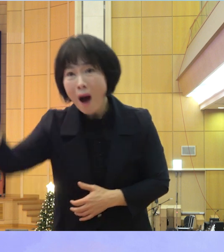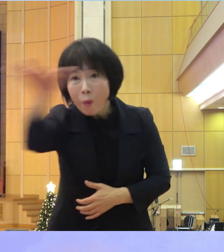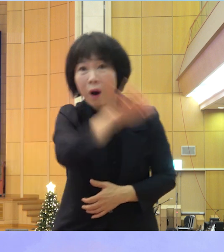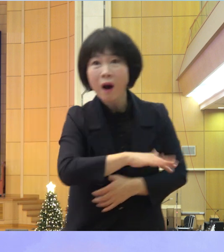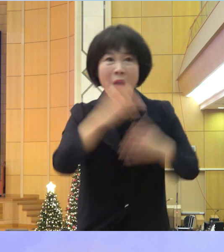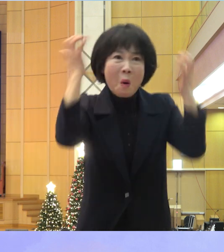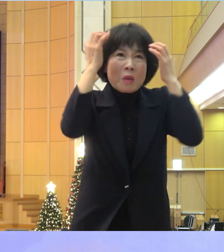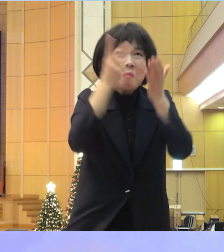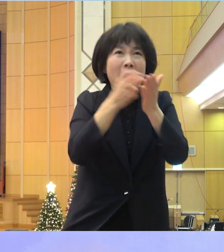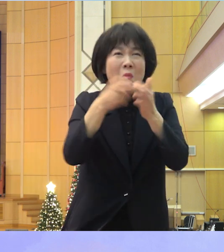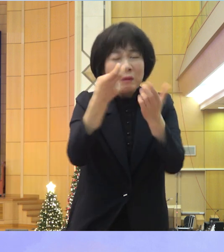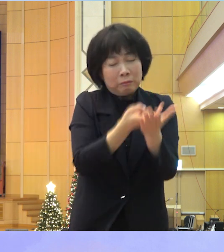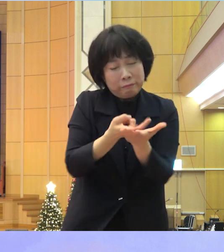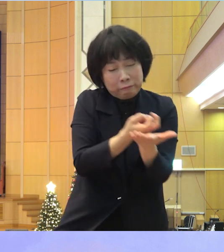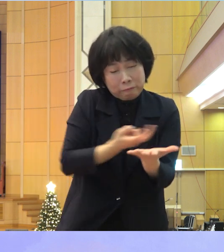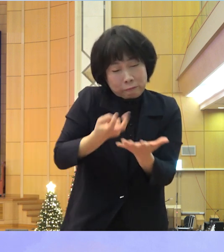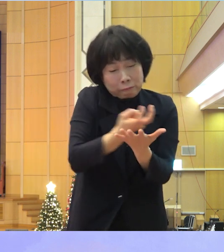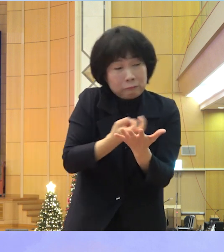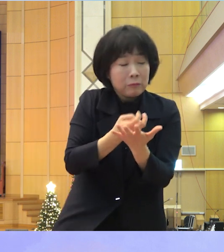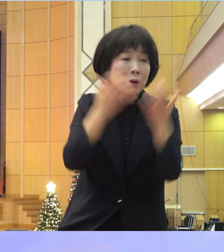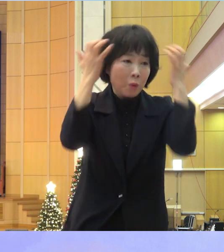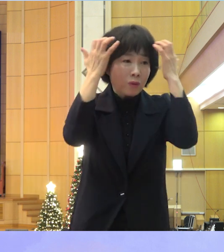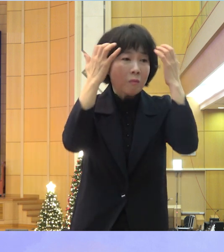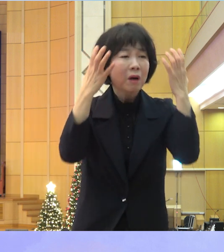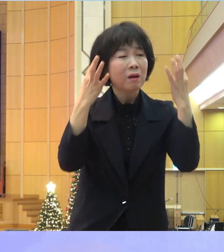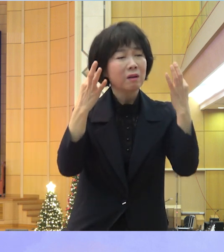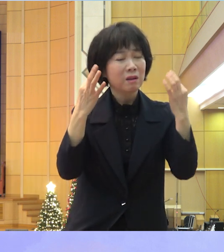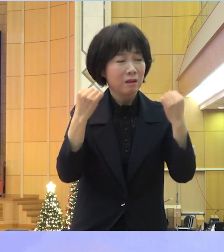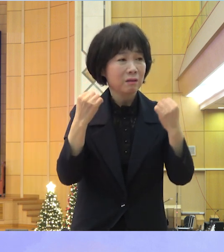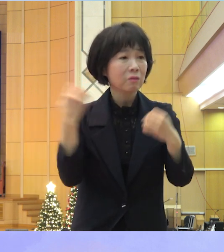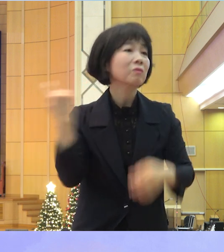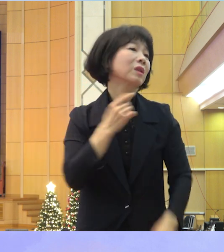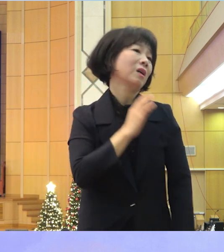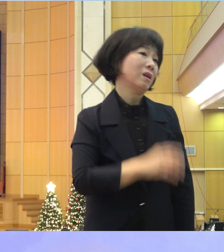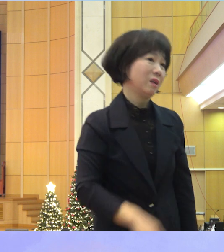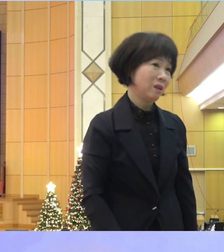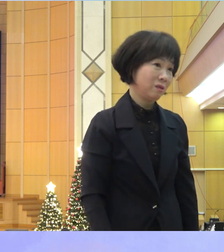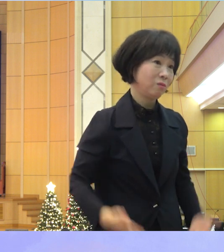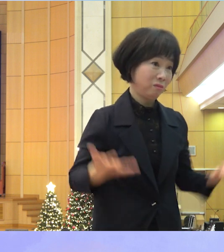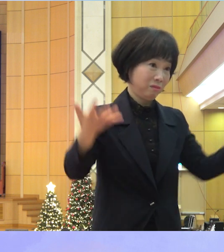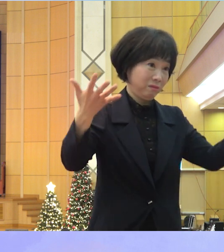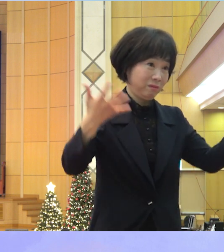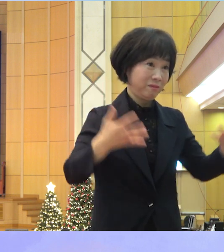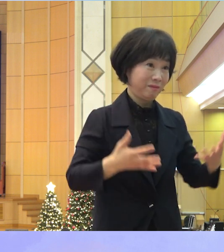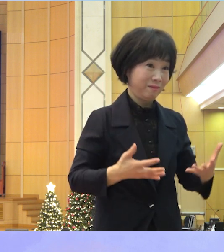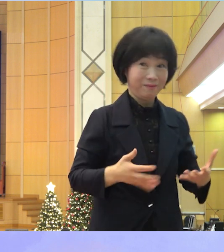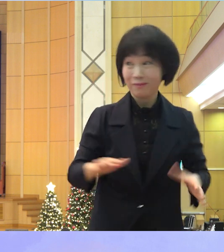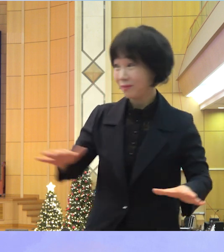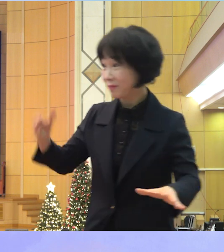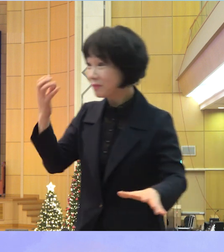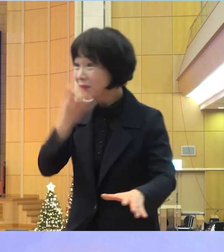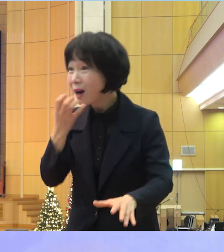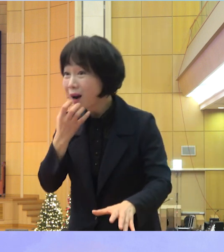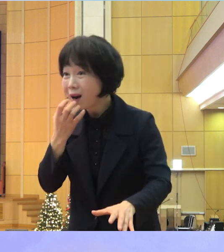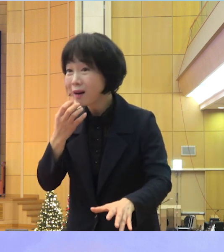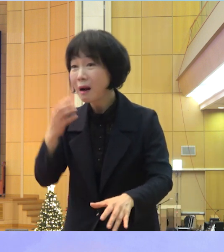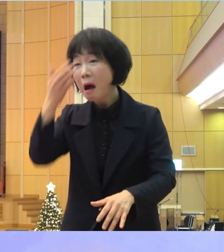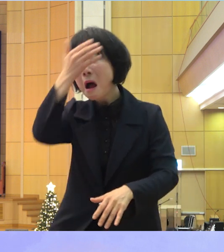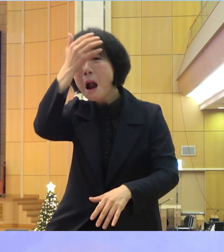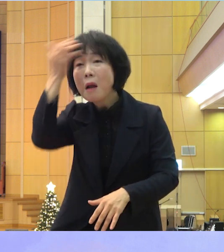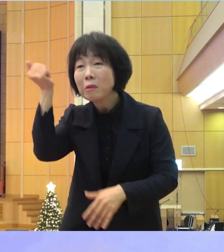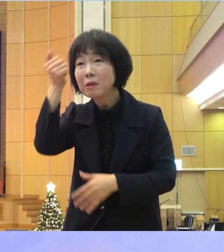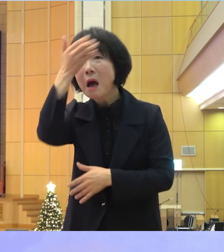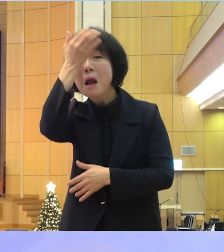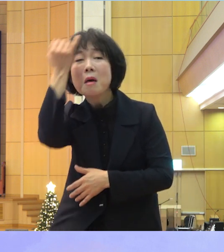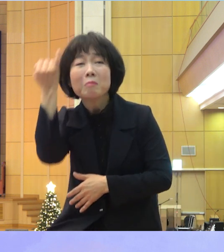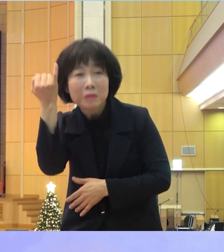젊으신 분들은 와서 뭐 내가 이렇게 하는 이런 문제 좀 주님에게 기도해 주십시오, 목사님 축복